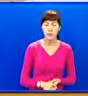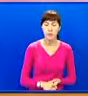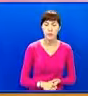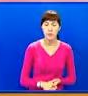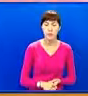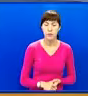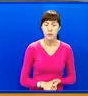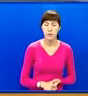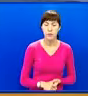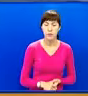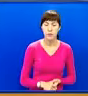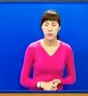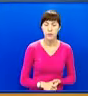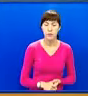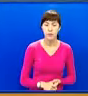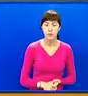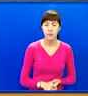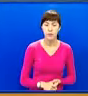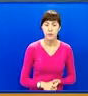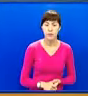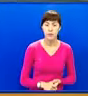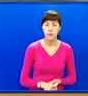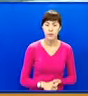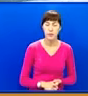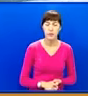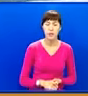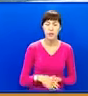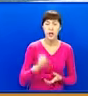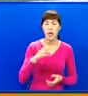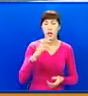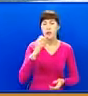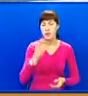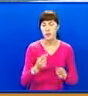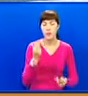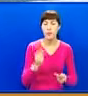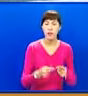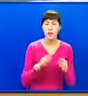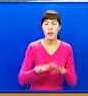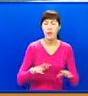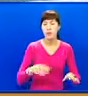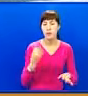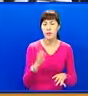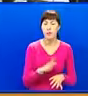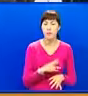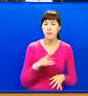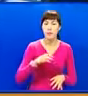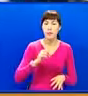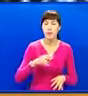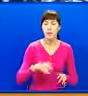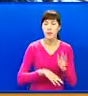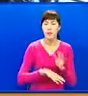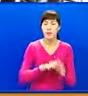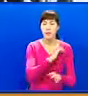қарсы команда ойнайды. Асық ойнамаған бала жоқ шығар, ләңгі теппеген дегем. Сондықтан да ойын аса тартысты өтті. Ләңгі тебуде ең